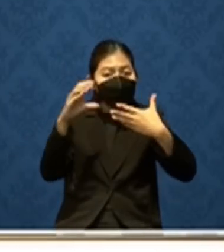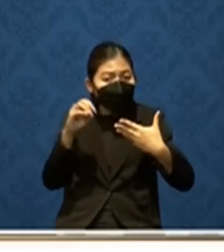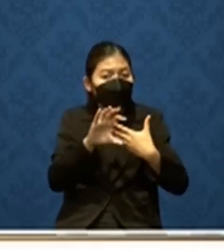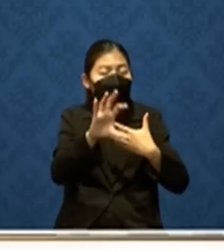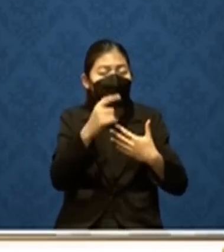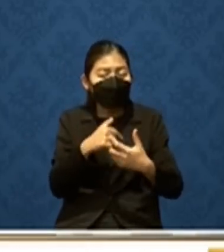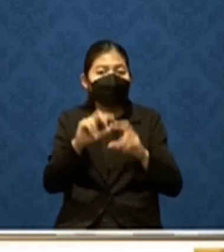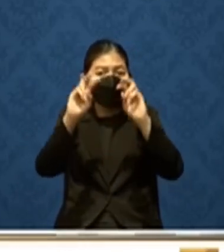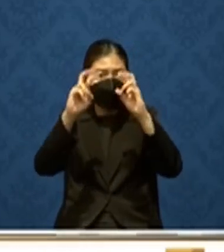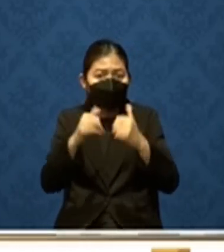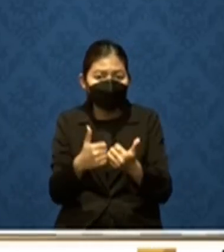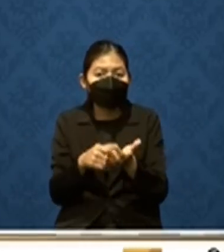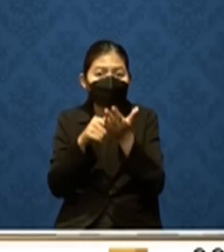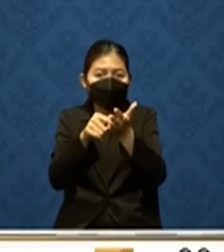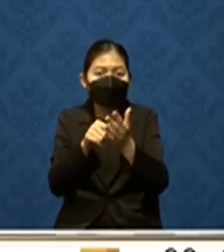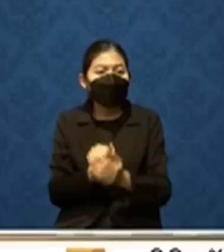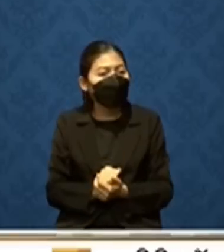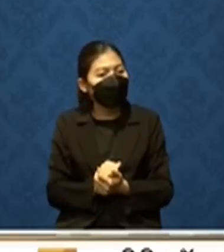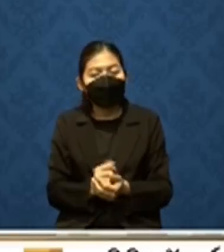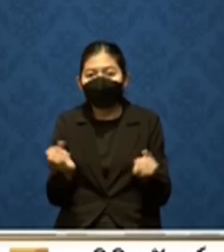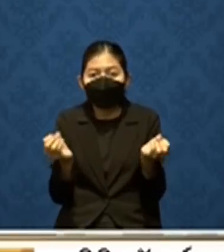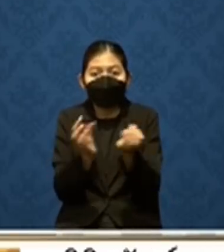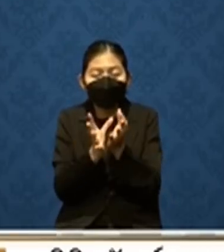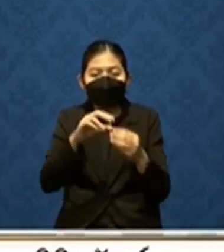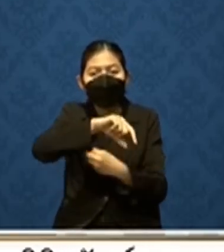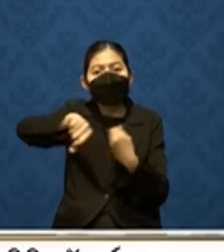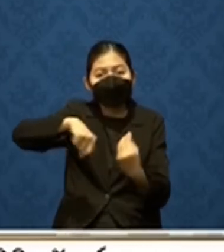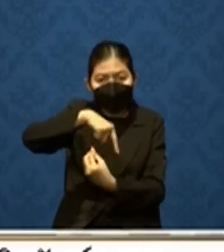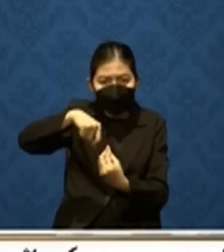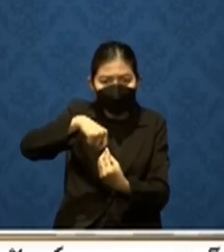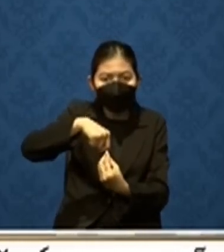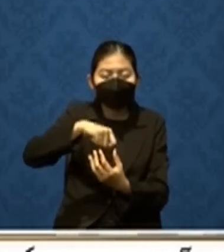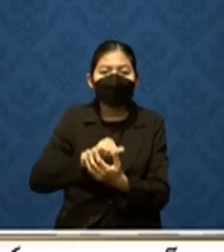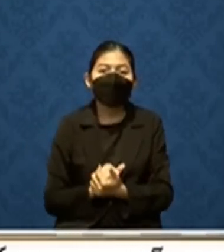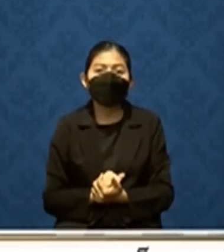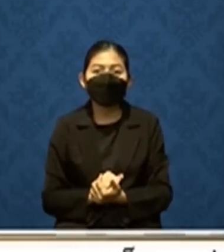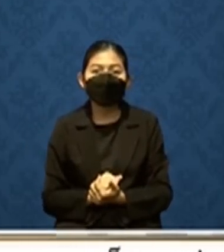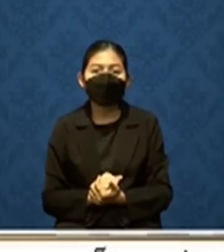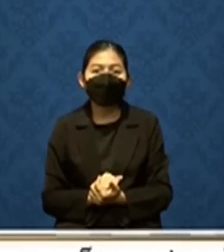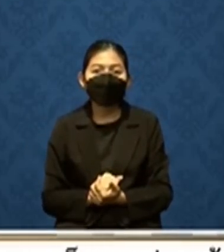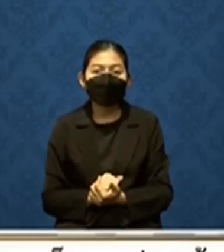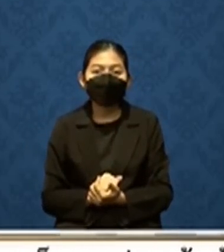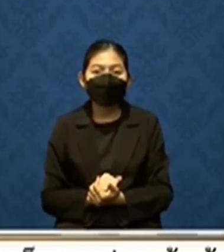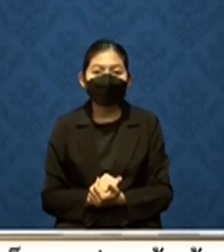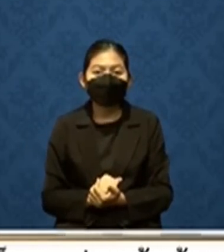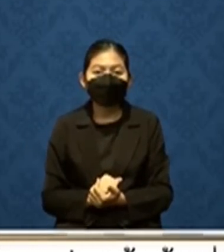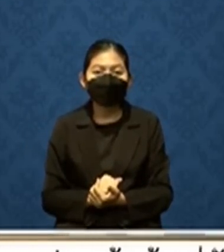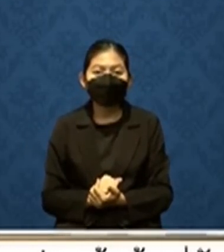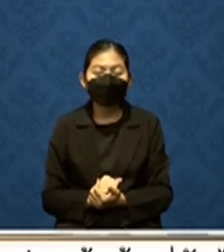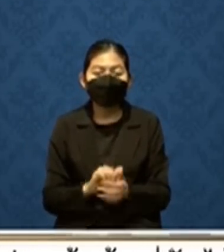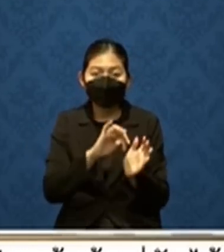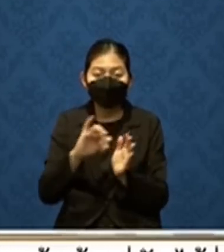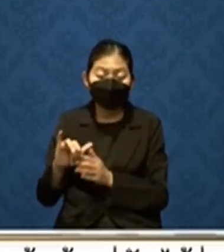นี่คือภาพความพินาศความล้มเหลวด้านเศรษฐกิจคำนั้นกำลังครับมาดูแม่